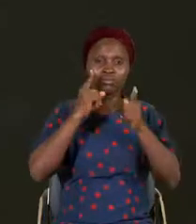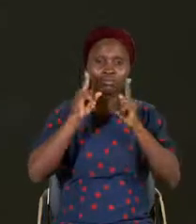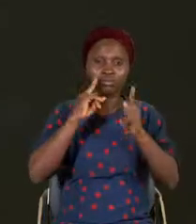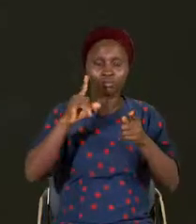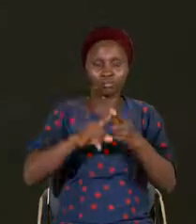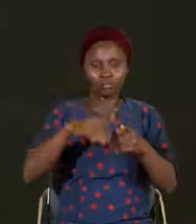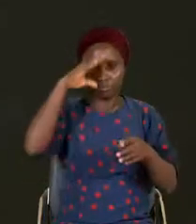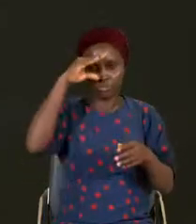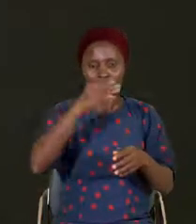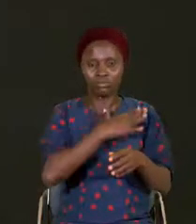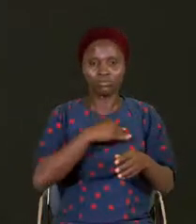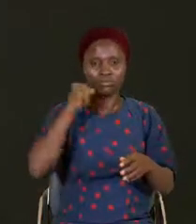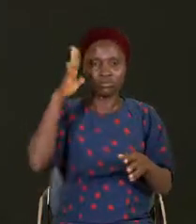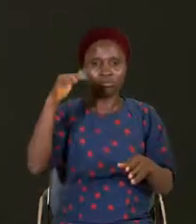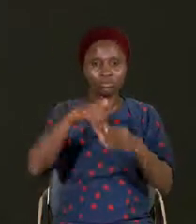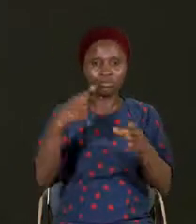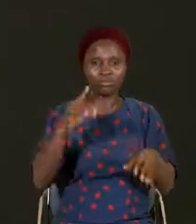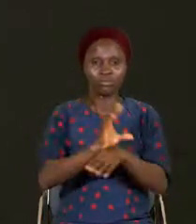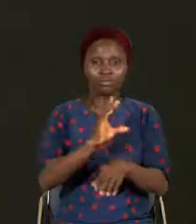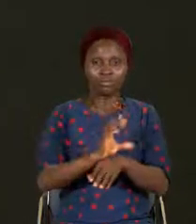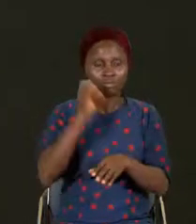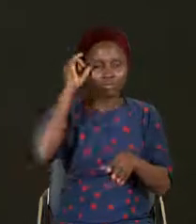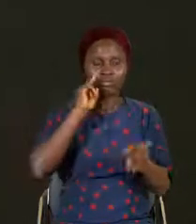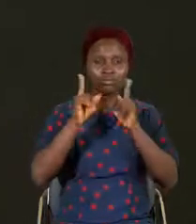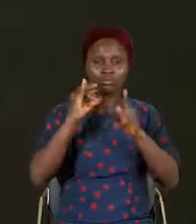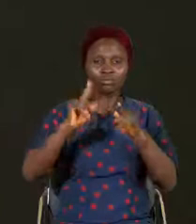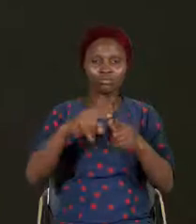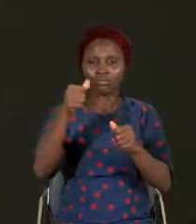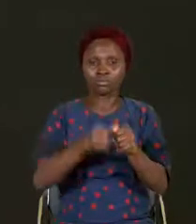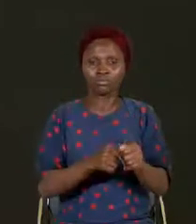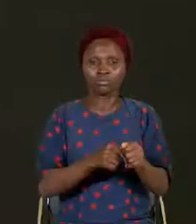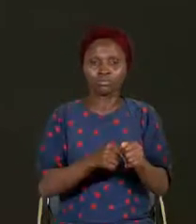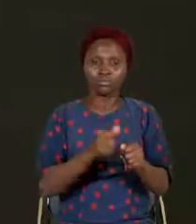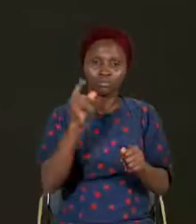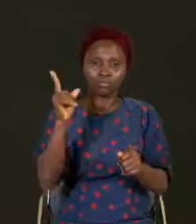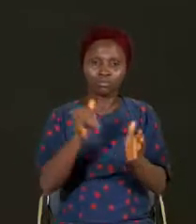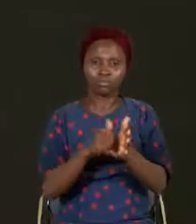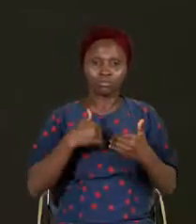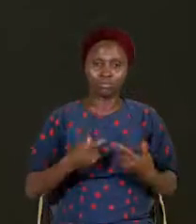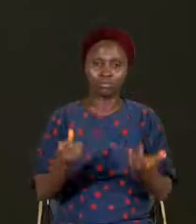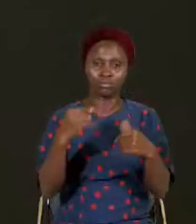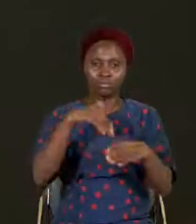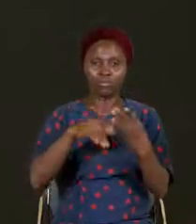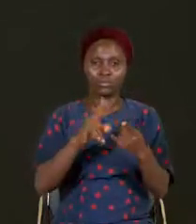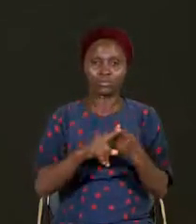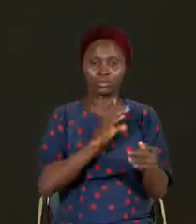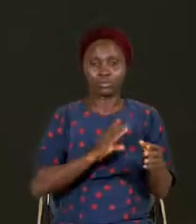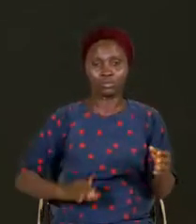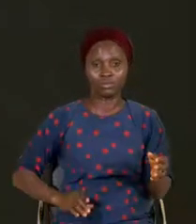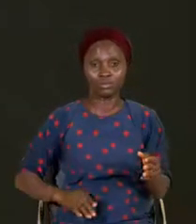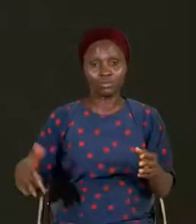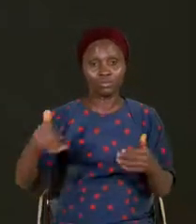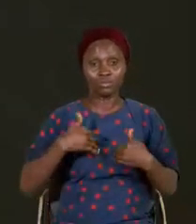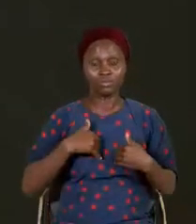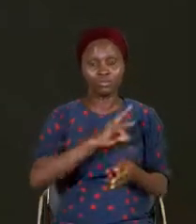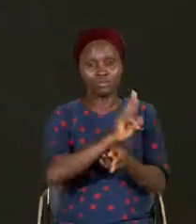aux hommes et aux femmes dans l'Église. Il s'adresse à tous. À quiconque est venu à